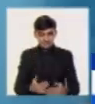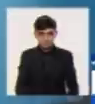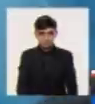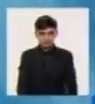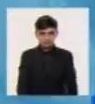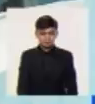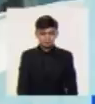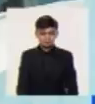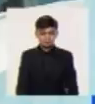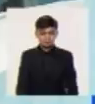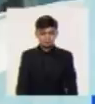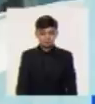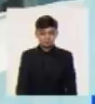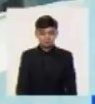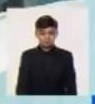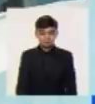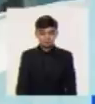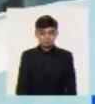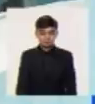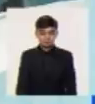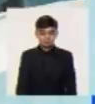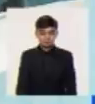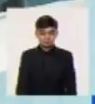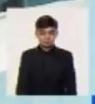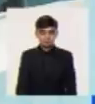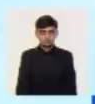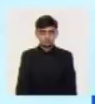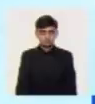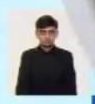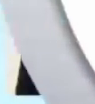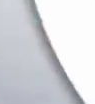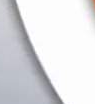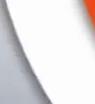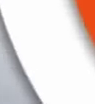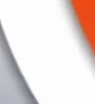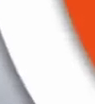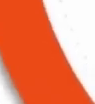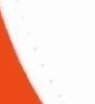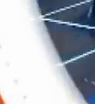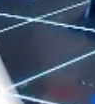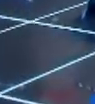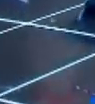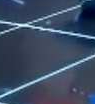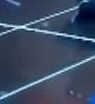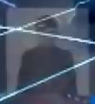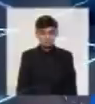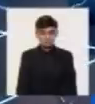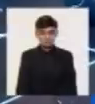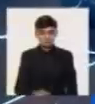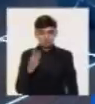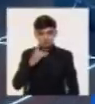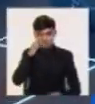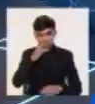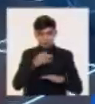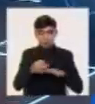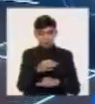болжамы. Әйгерім Ердәулет, Думан Сүлейменов, Информбюро, Алматы. Шығыс